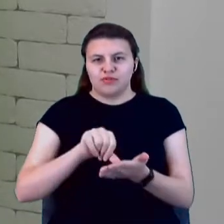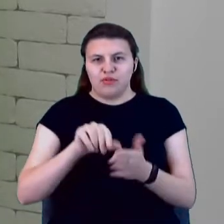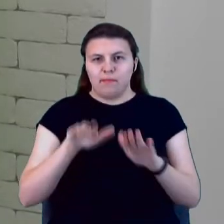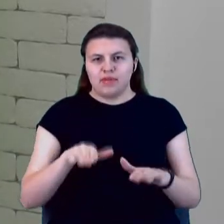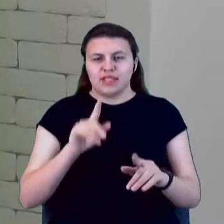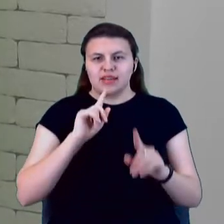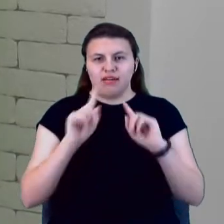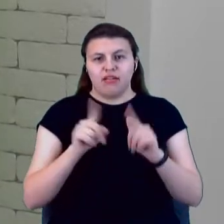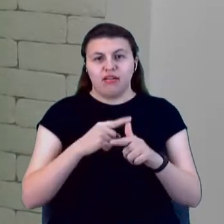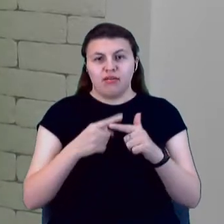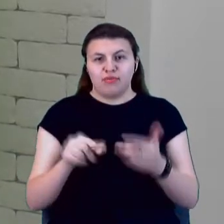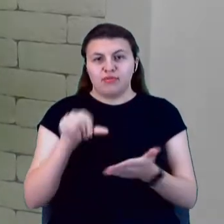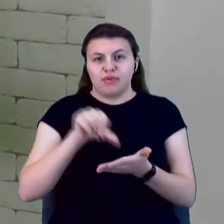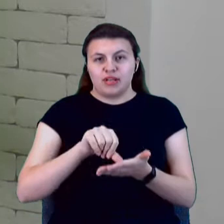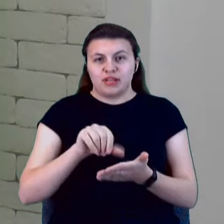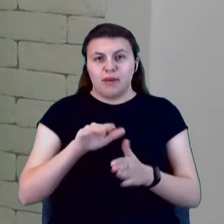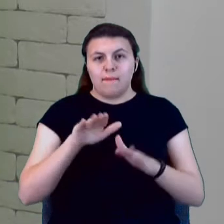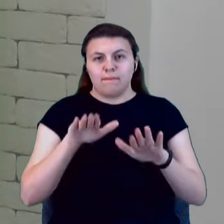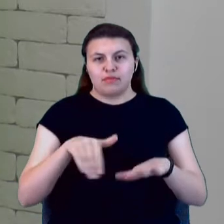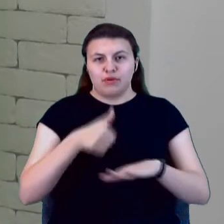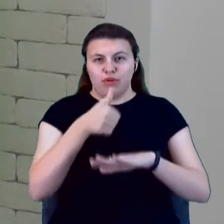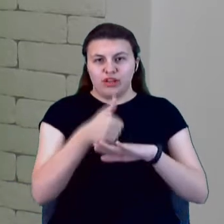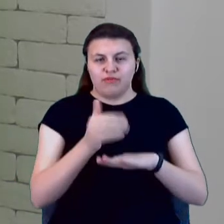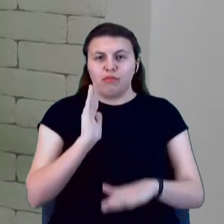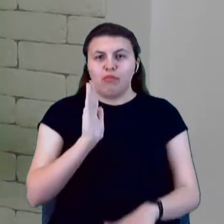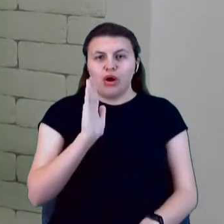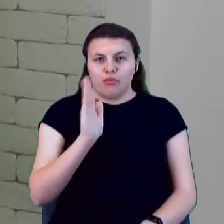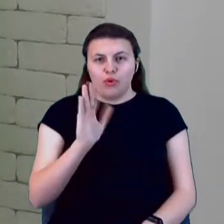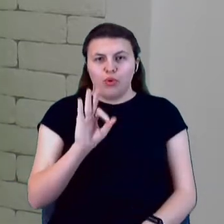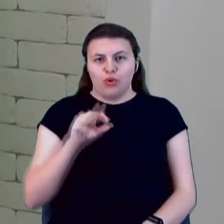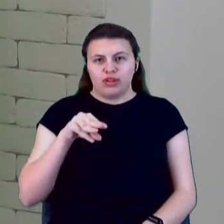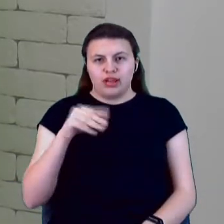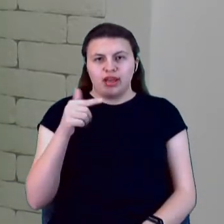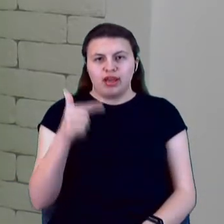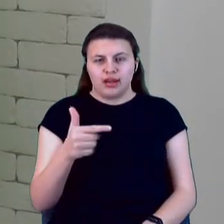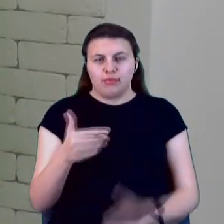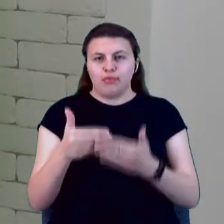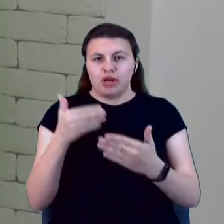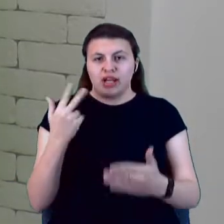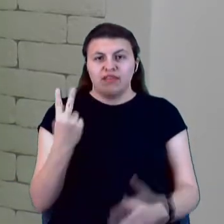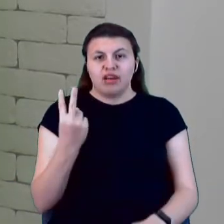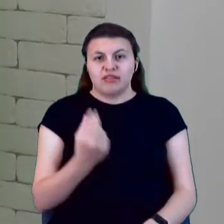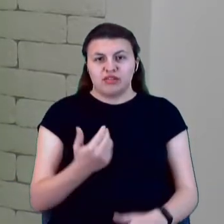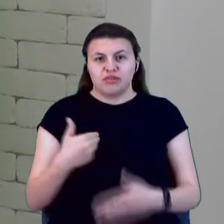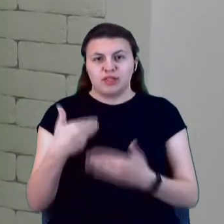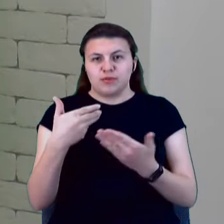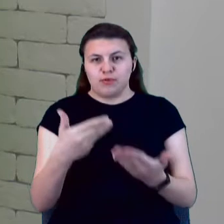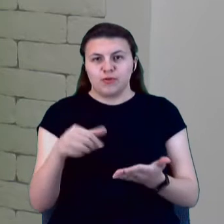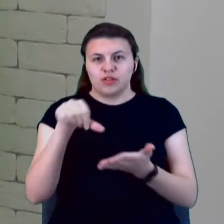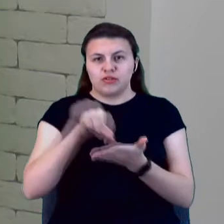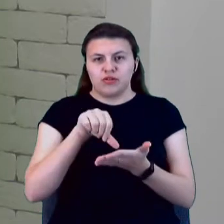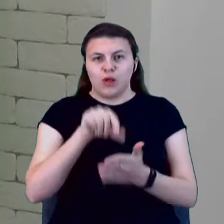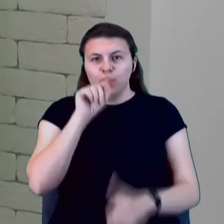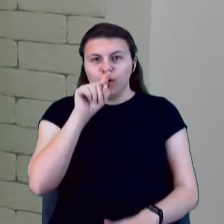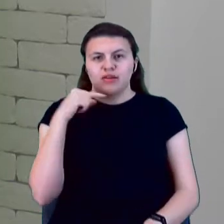на посаду міських голів майбутніх ОТГ. Попередні два тижні ми запрошували кандидатів з Луганської